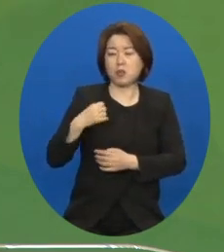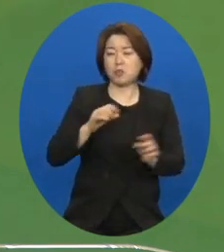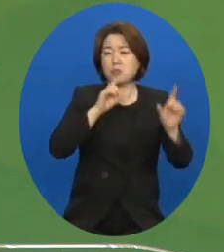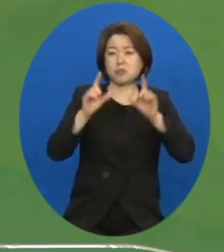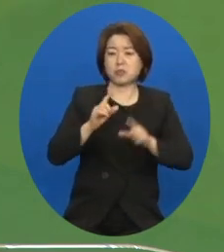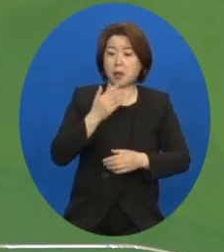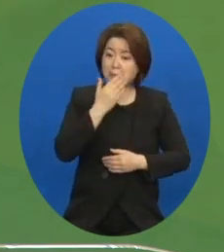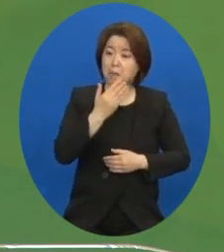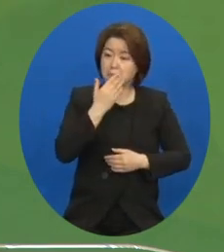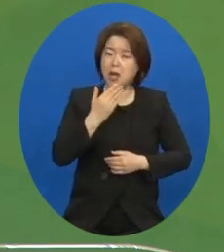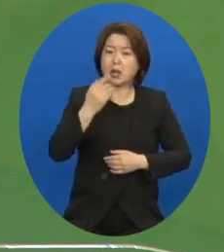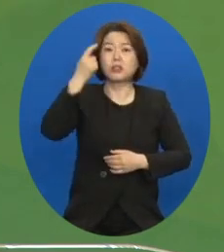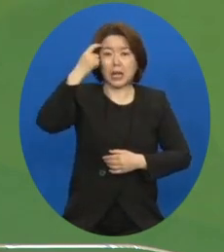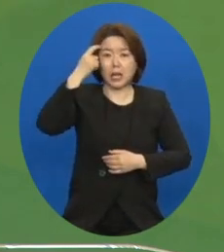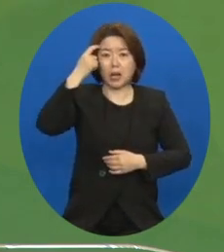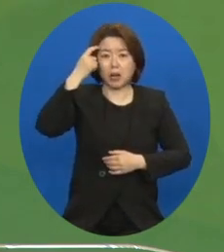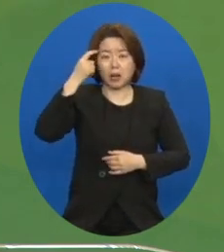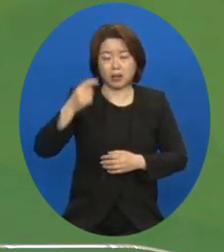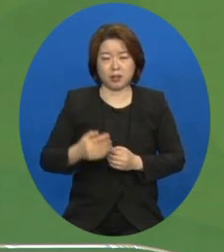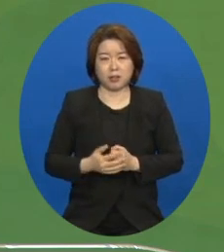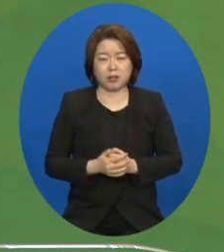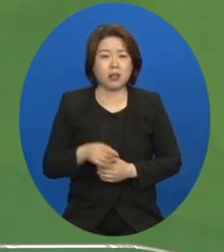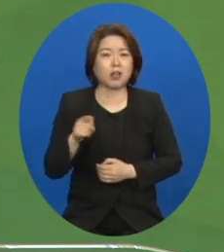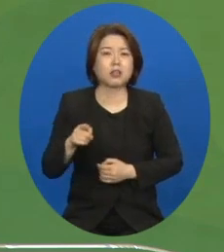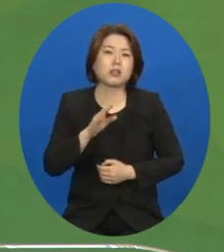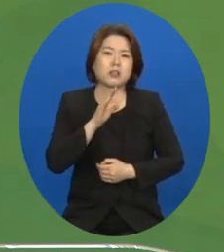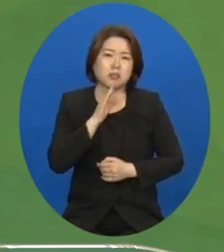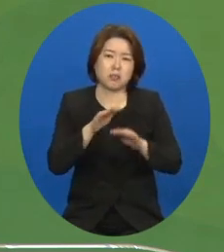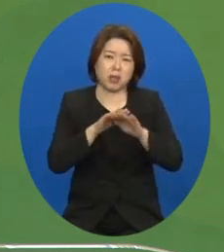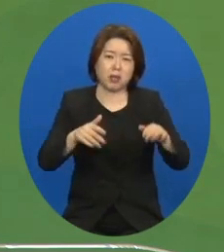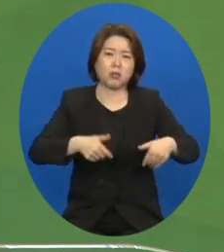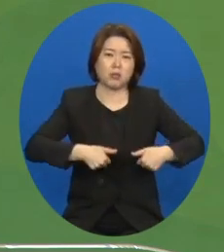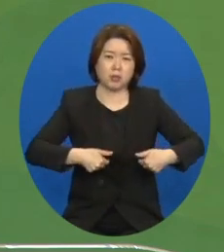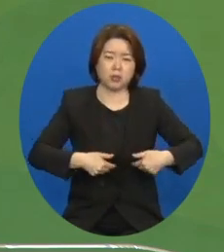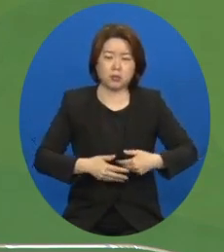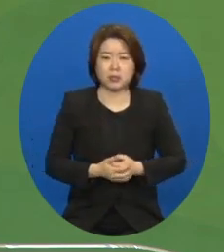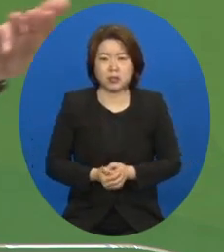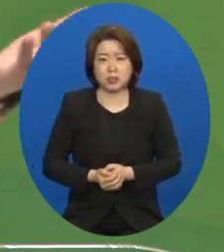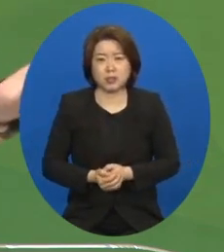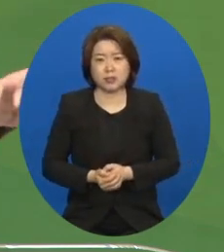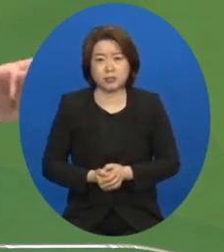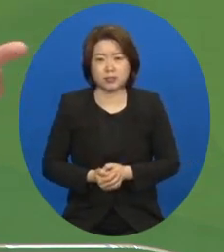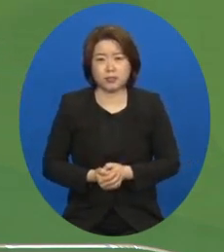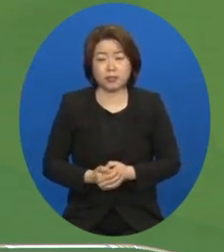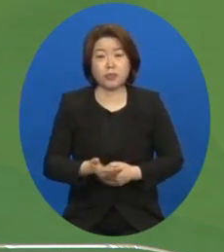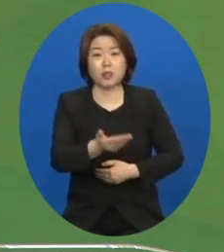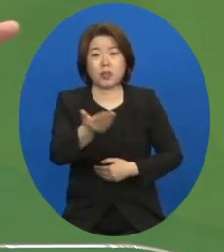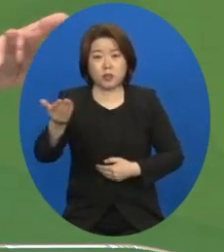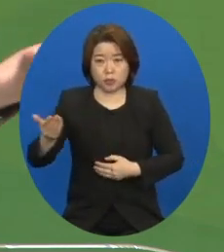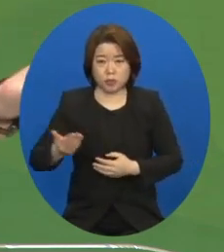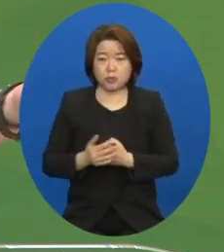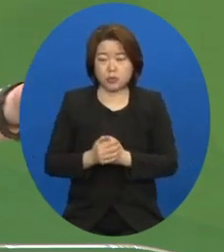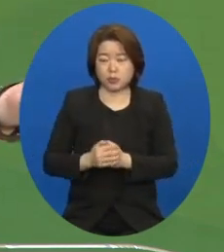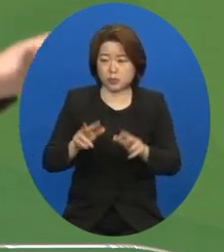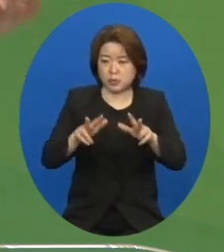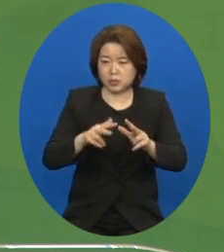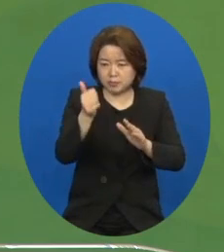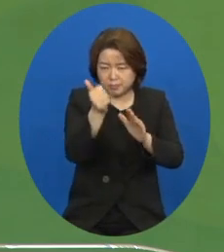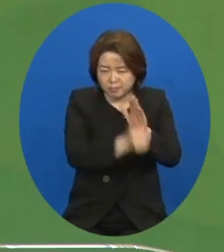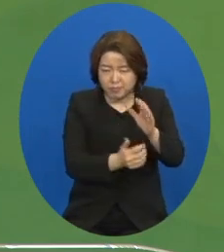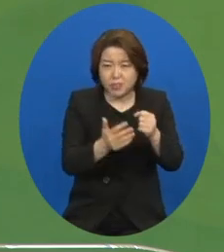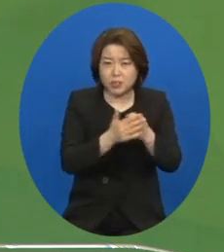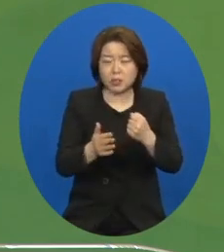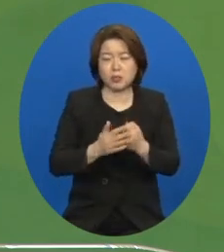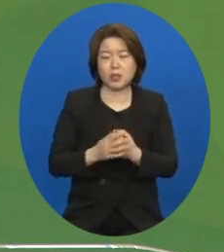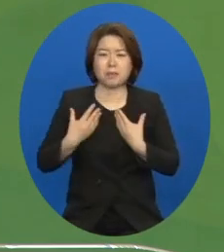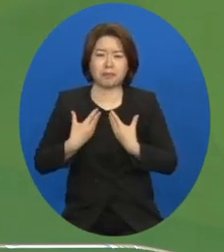거예요. 여러분 이거 정말 해결 받아야 됩니다. 여러분 중에도 지금 실패 때문에